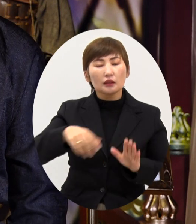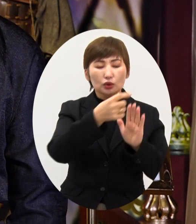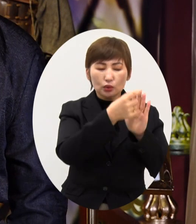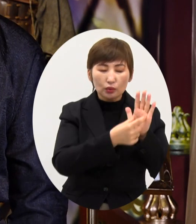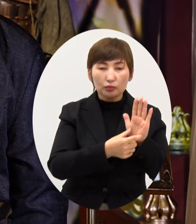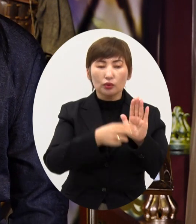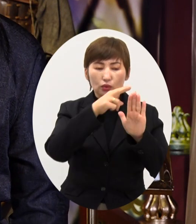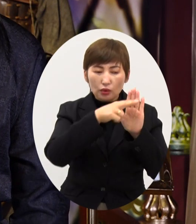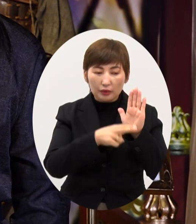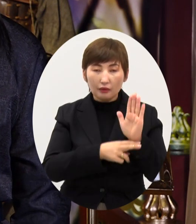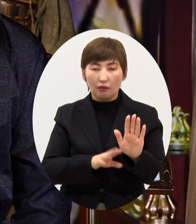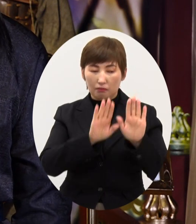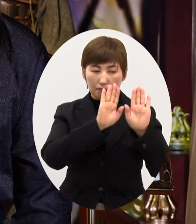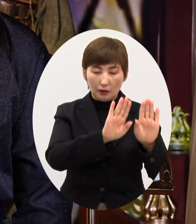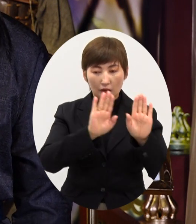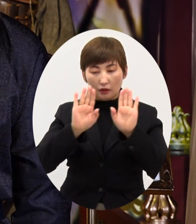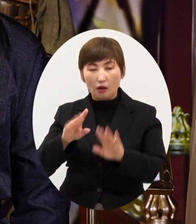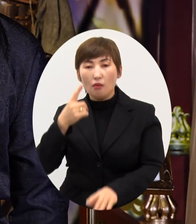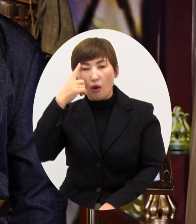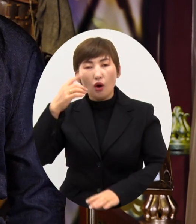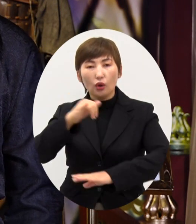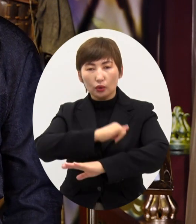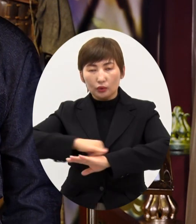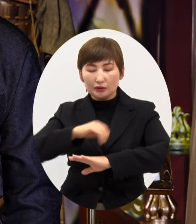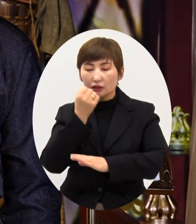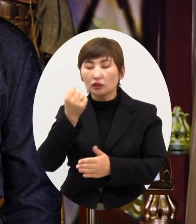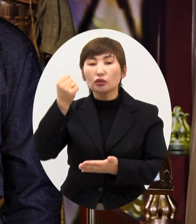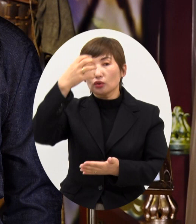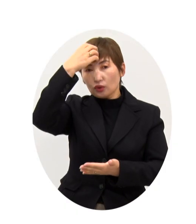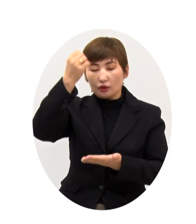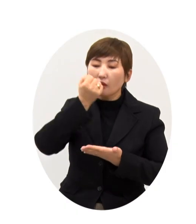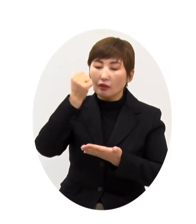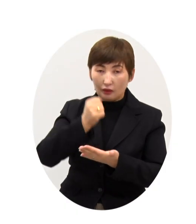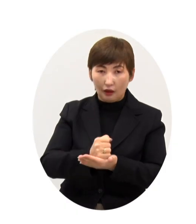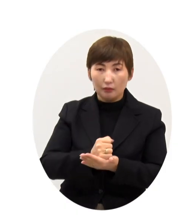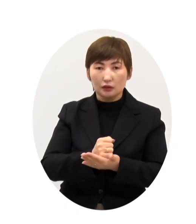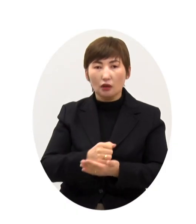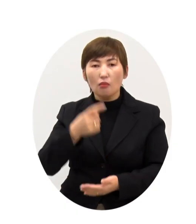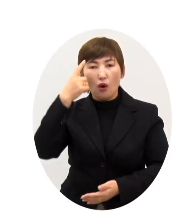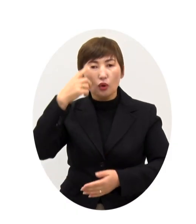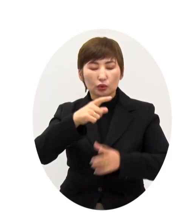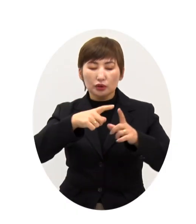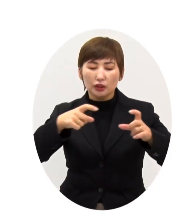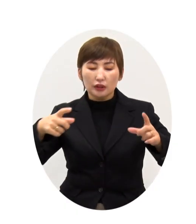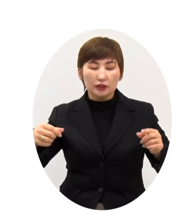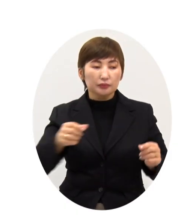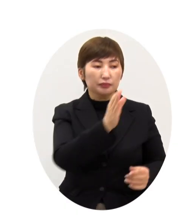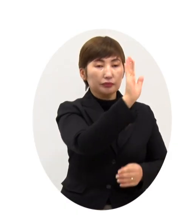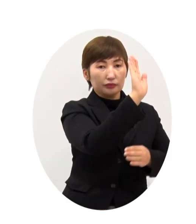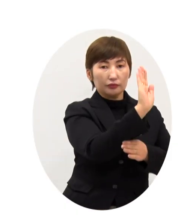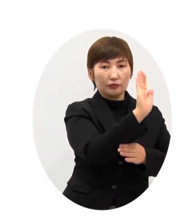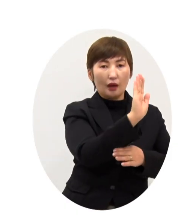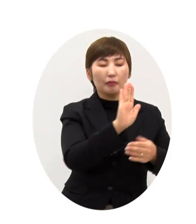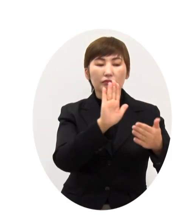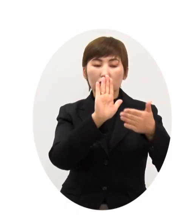дагуу байрлуулдаг юм байна. Жишээлбэл Монгол улсын төрийн тамганд, улсын хилийн багнанд, за улсын